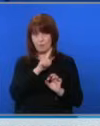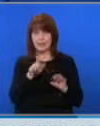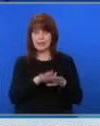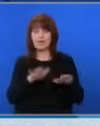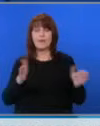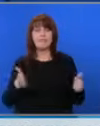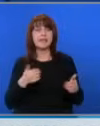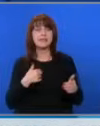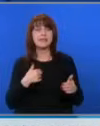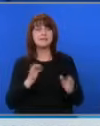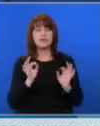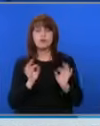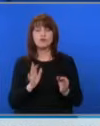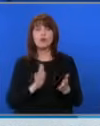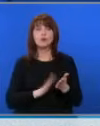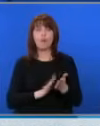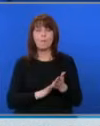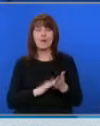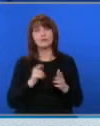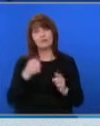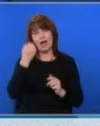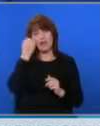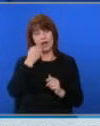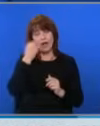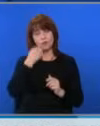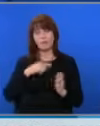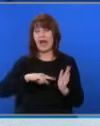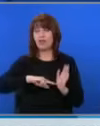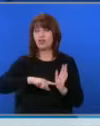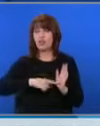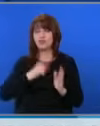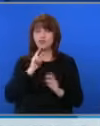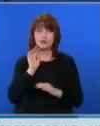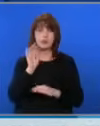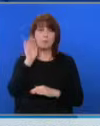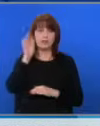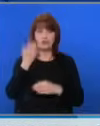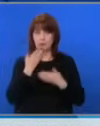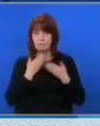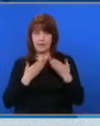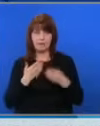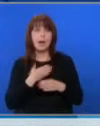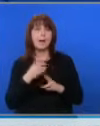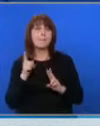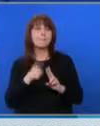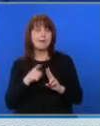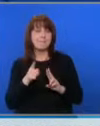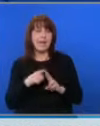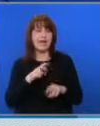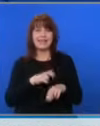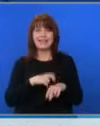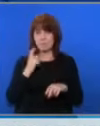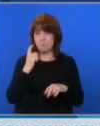масата има конкретен документ и това е една добра отправна точка за бъдещи преговори. Продължаваме промяната.